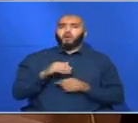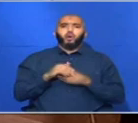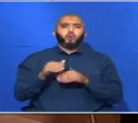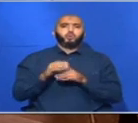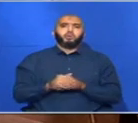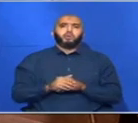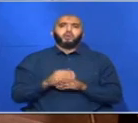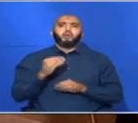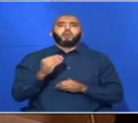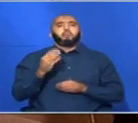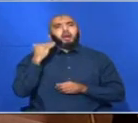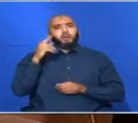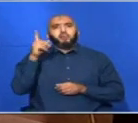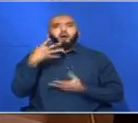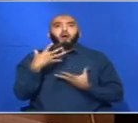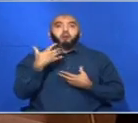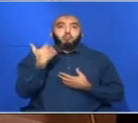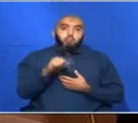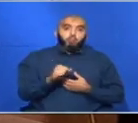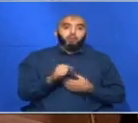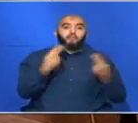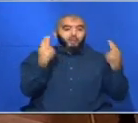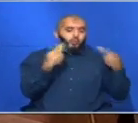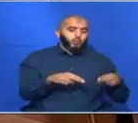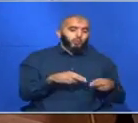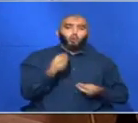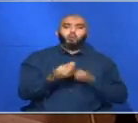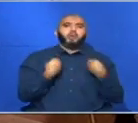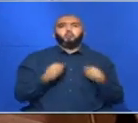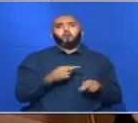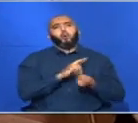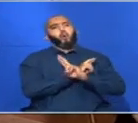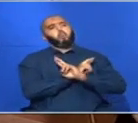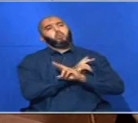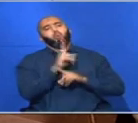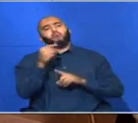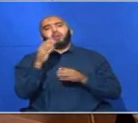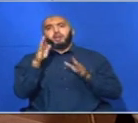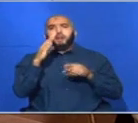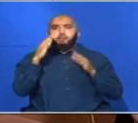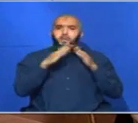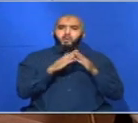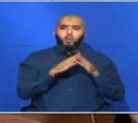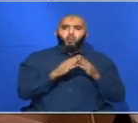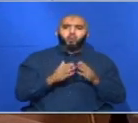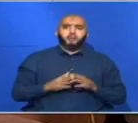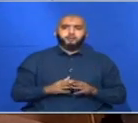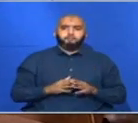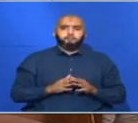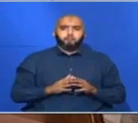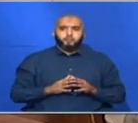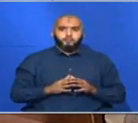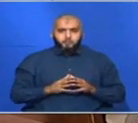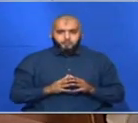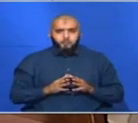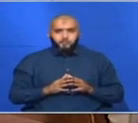الليل اثناء راحتي في بيتي دون النظر دون النظر الى الوقت الذي تكرهه فيه